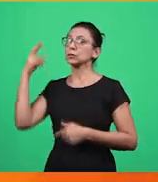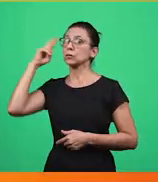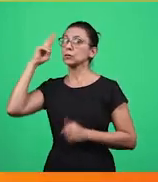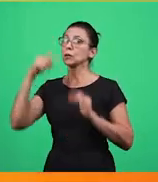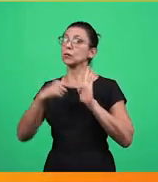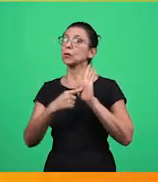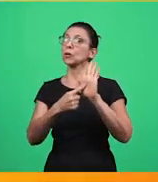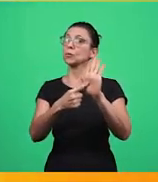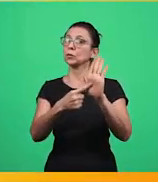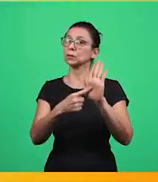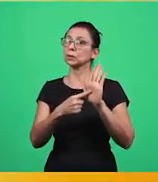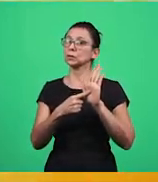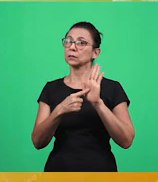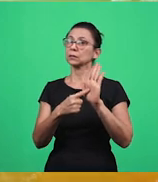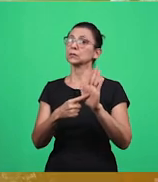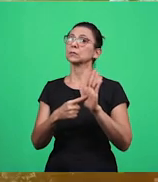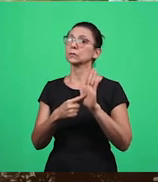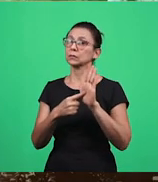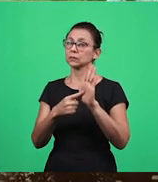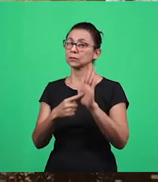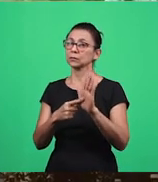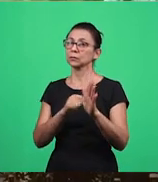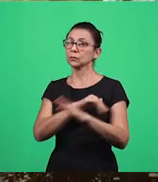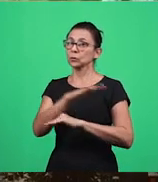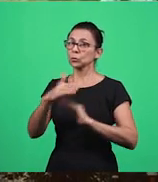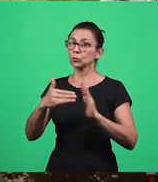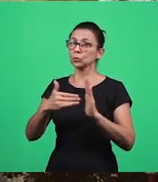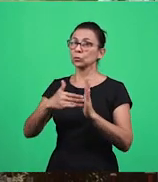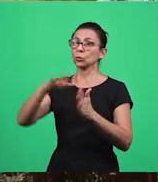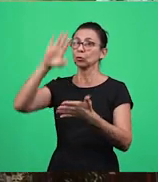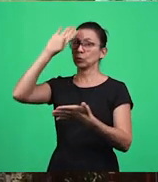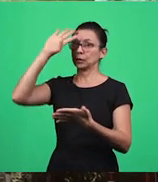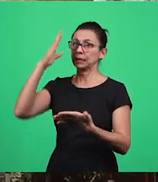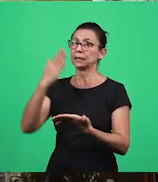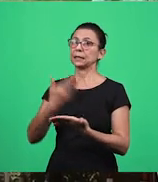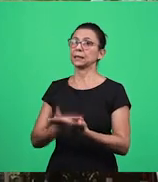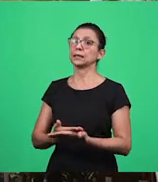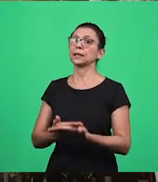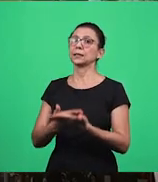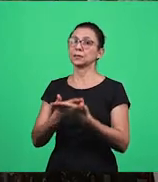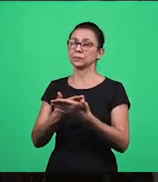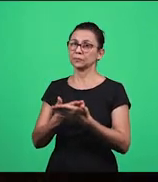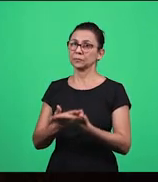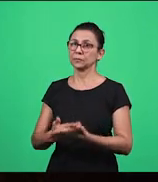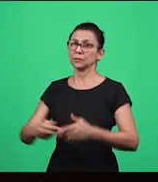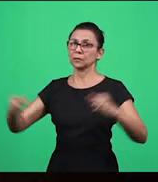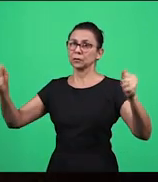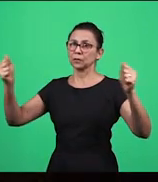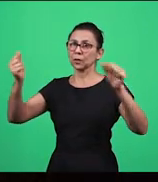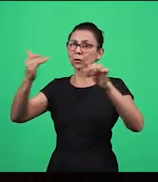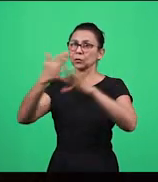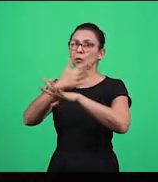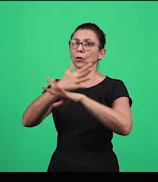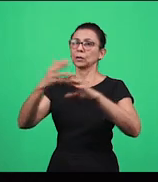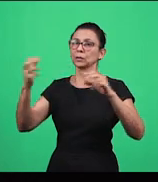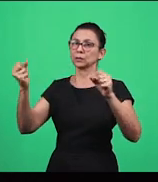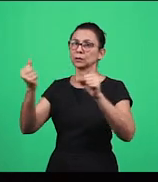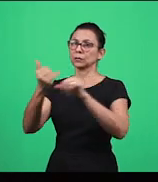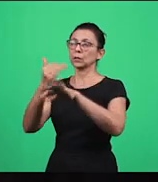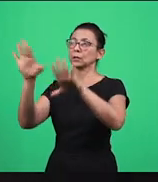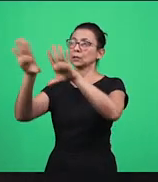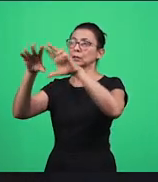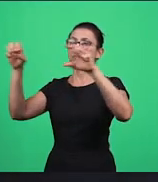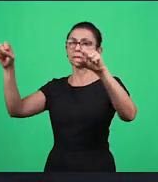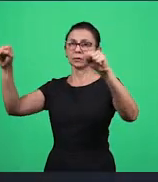благость Господь явит всякому, кто ищет убежище в нем, и